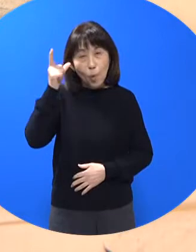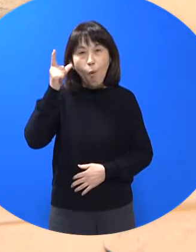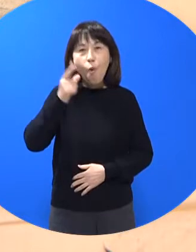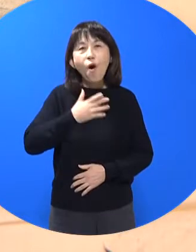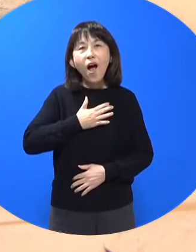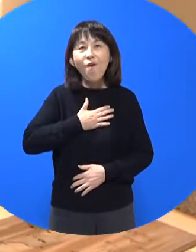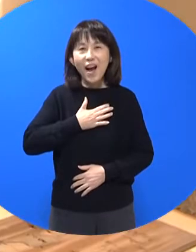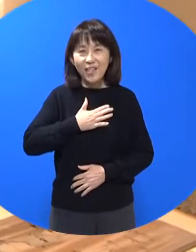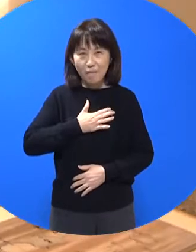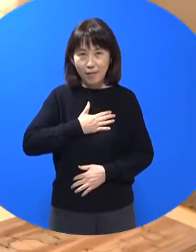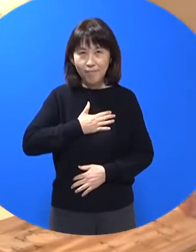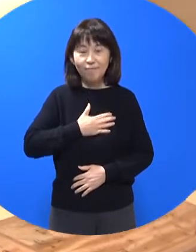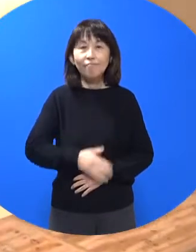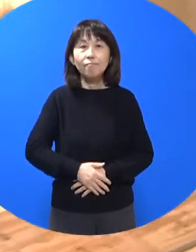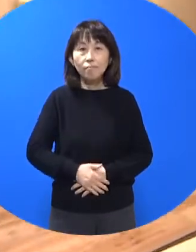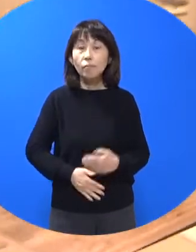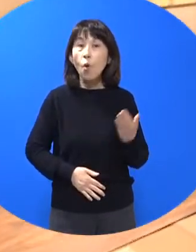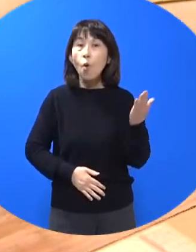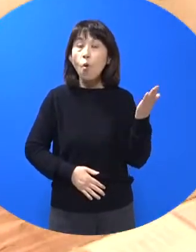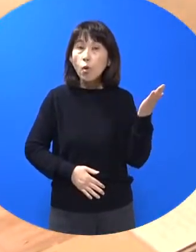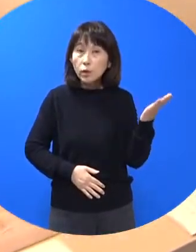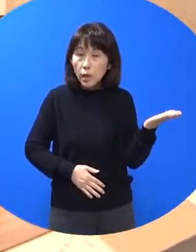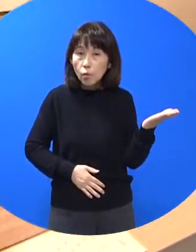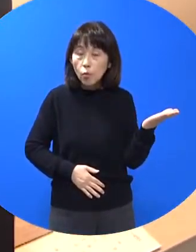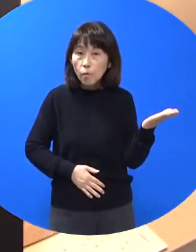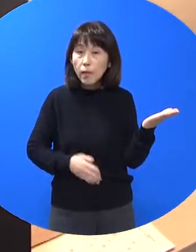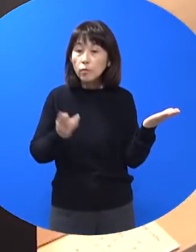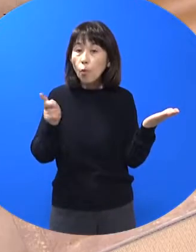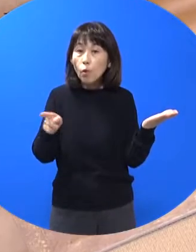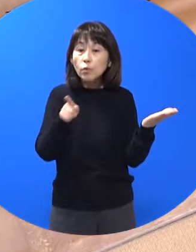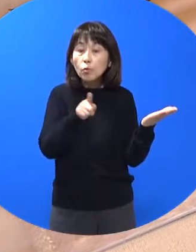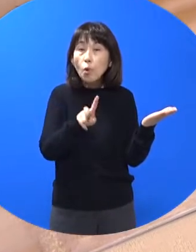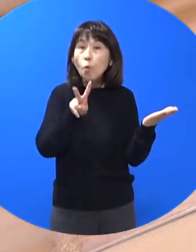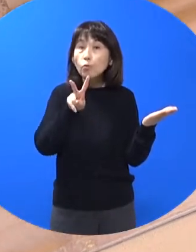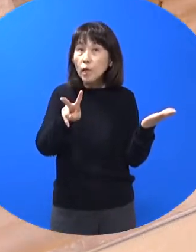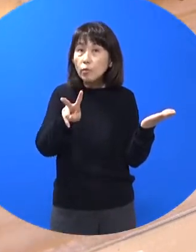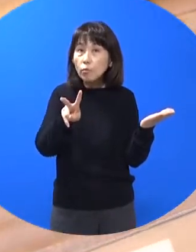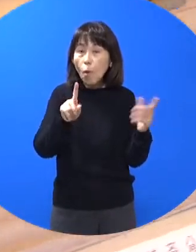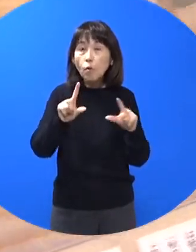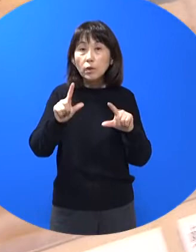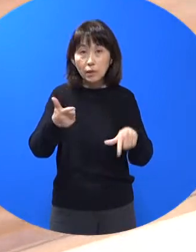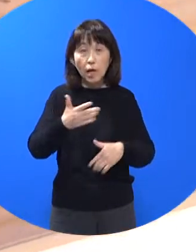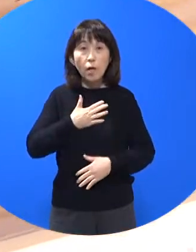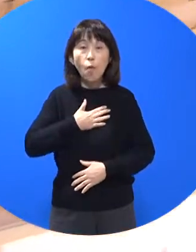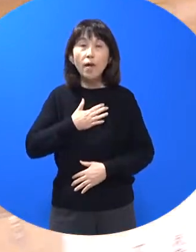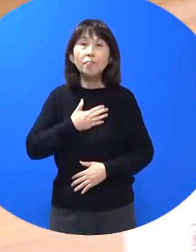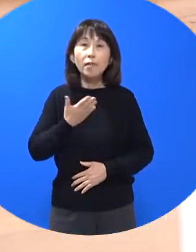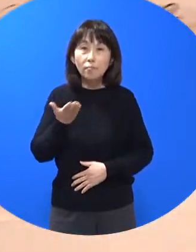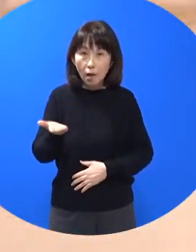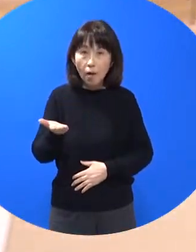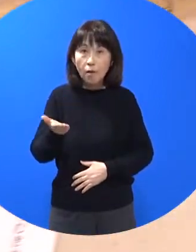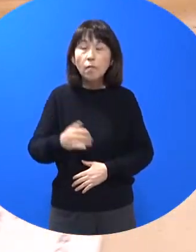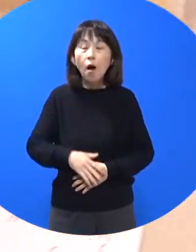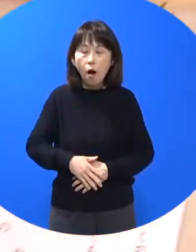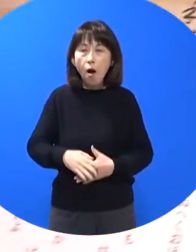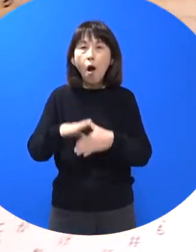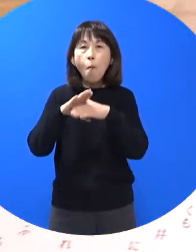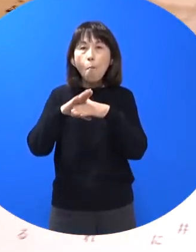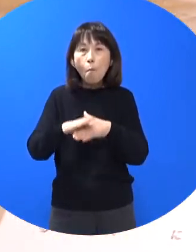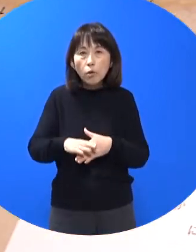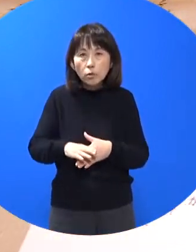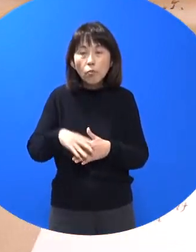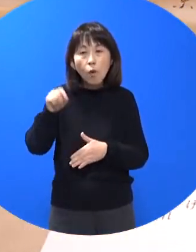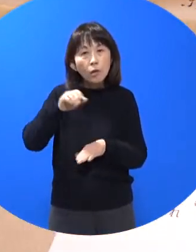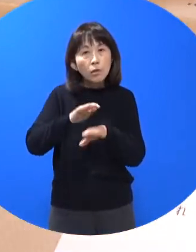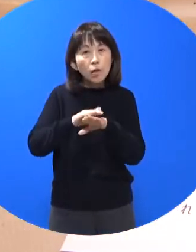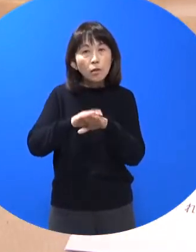。 こちらのページとこちらのページの違いが何か気がつきますか？ 文字の配列が違